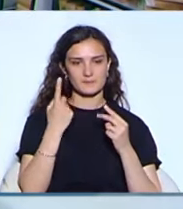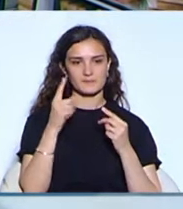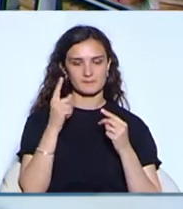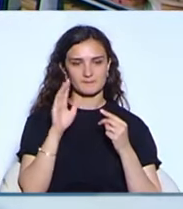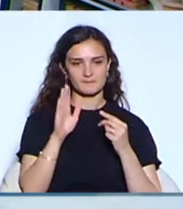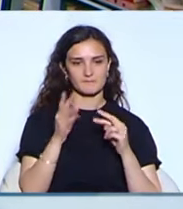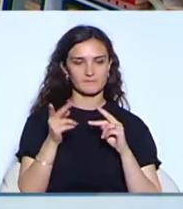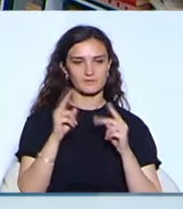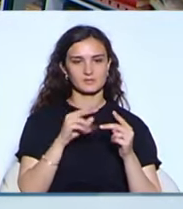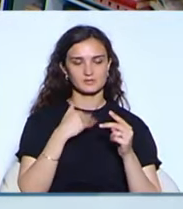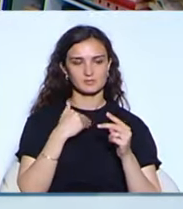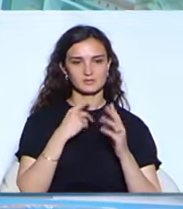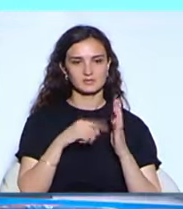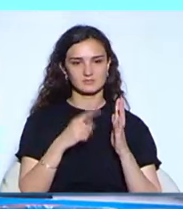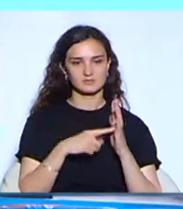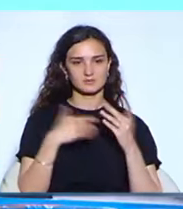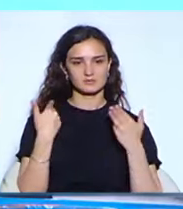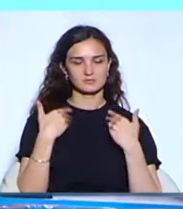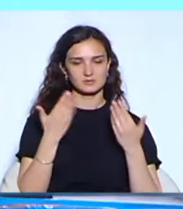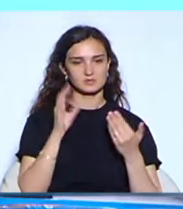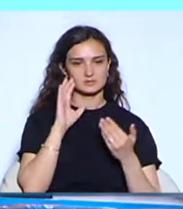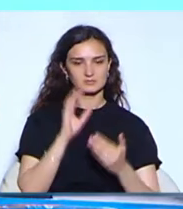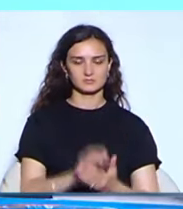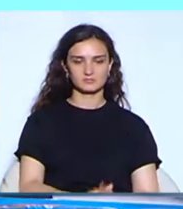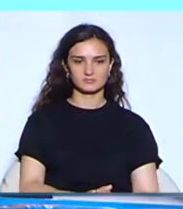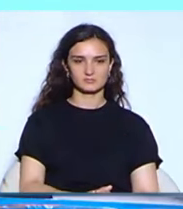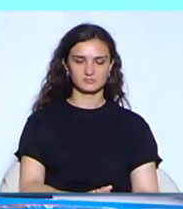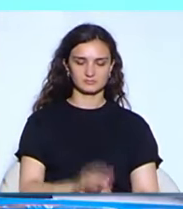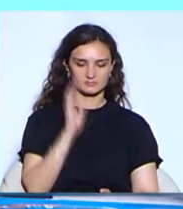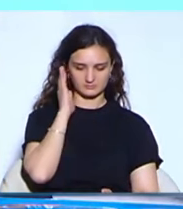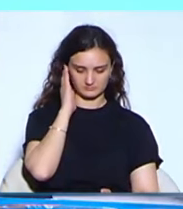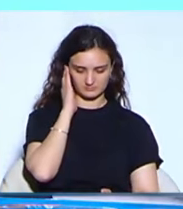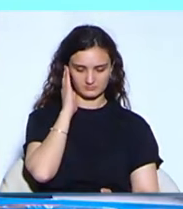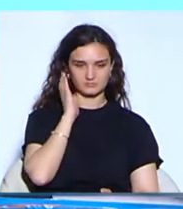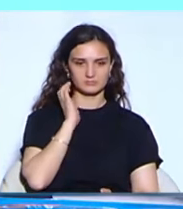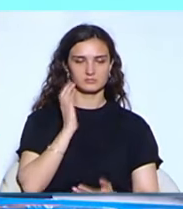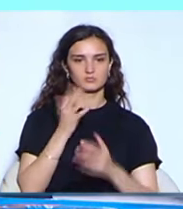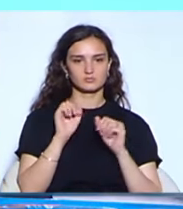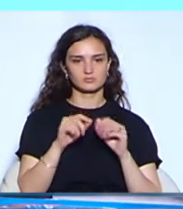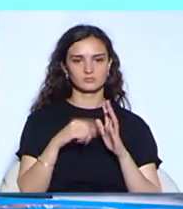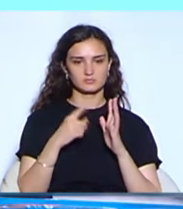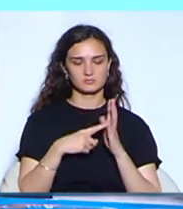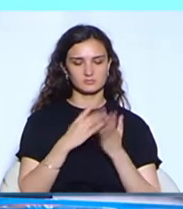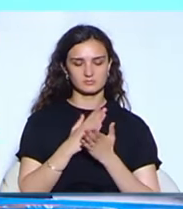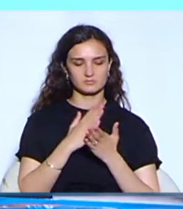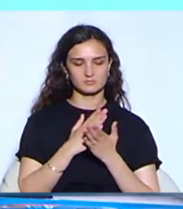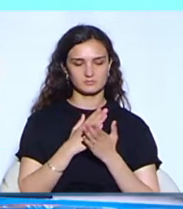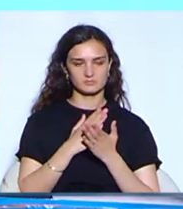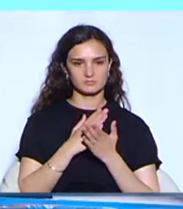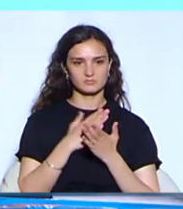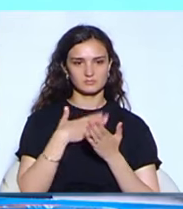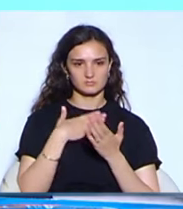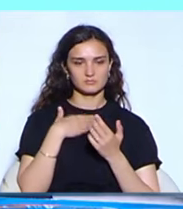წუთი თუნდა გადავდოთ ჩემი კითხვა. დილამშვიდობისა, გისმენთ. დამრჯობათ. ასე შეიძლება ესეთი შეკითხვა მაქვს. გესმით ჩემი